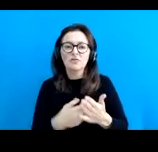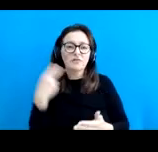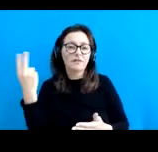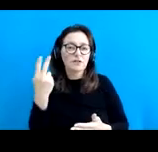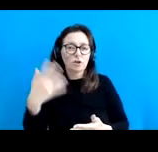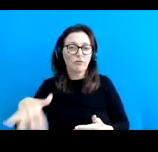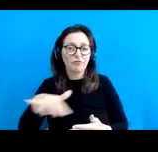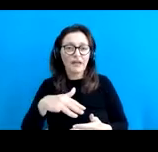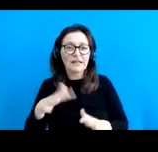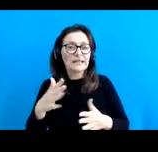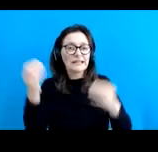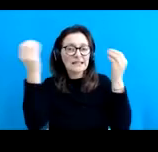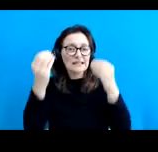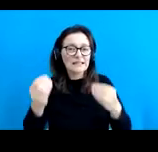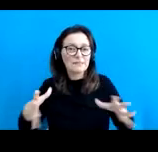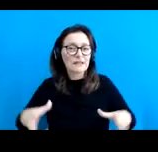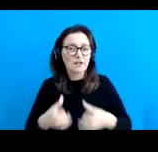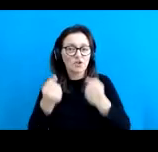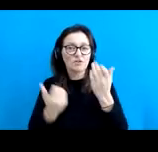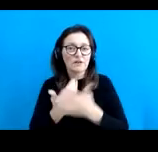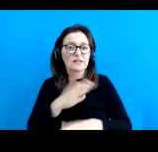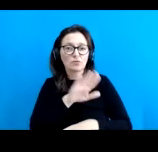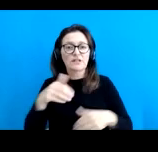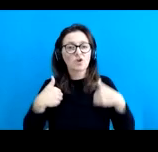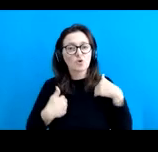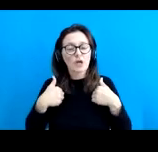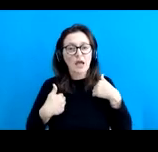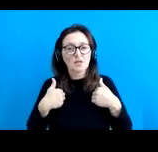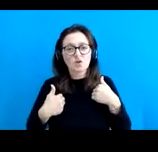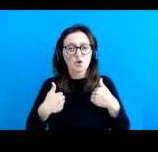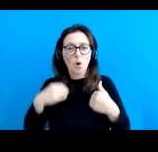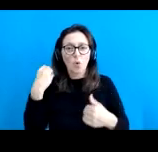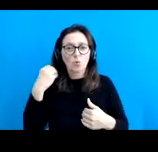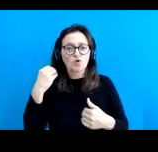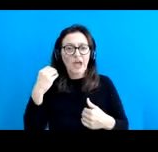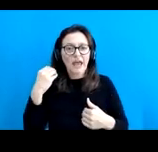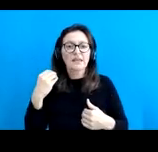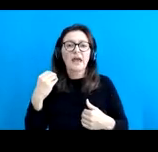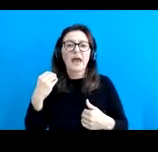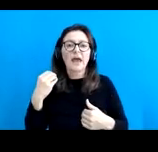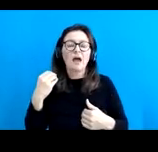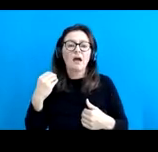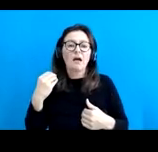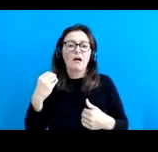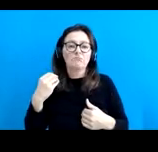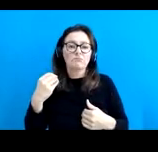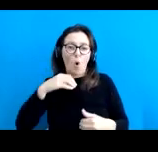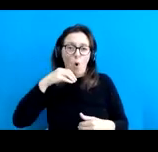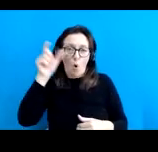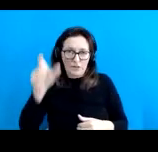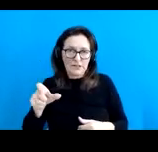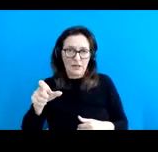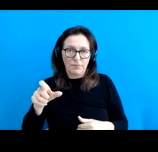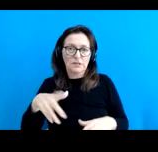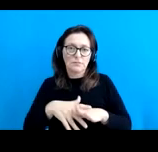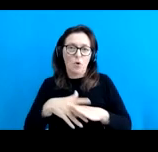tem trenutku ni sistemske rešitve za vse življenjsko učenje odraslih z motnjami v duševnem razvoju. Že mnogo